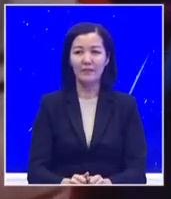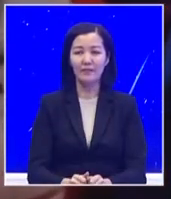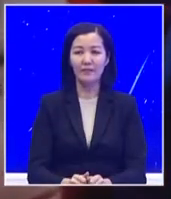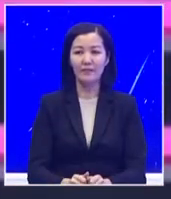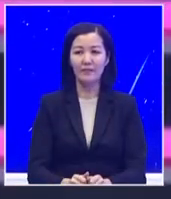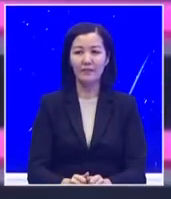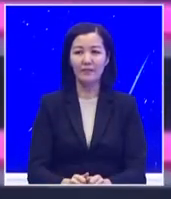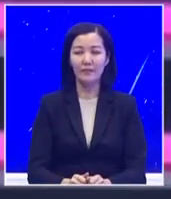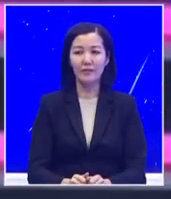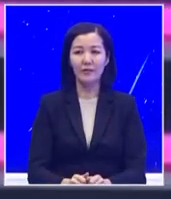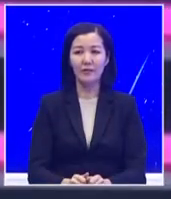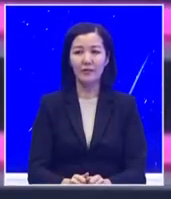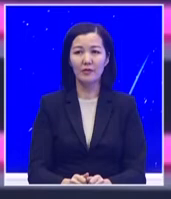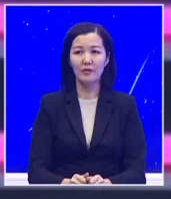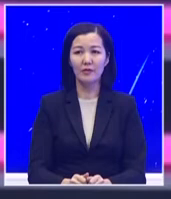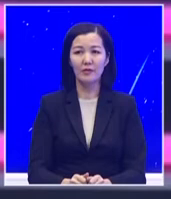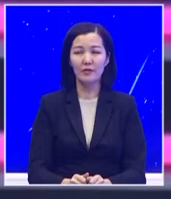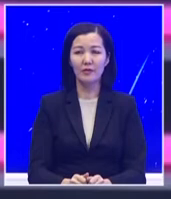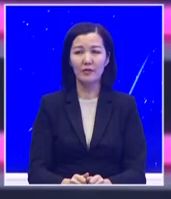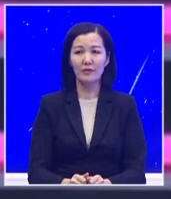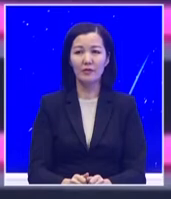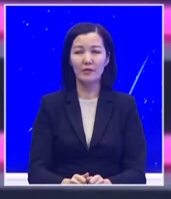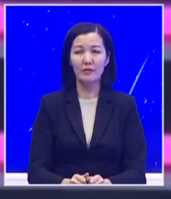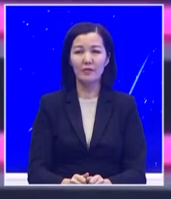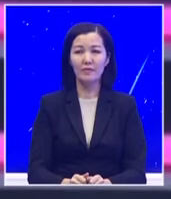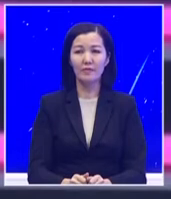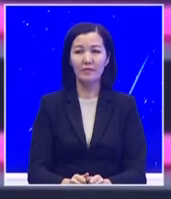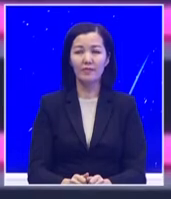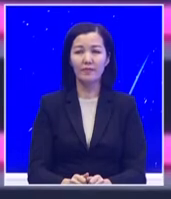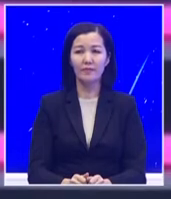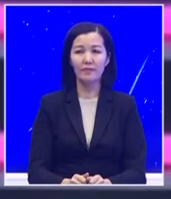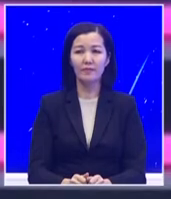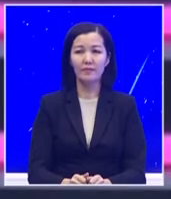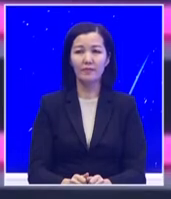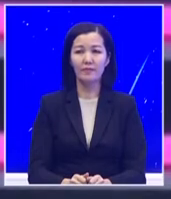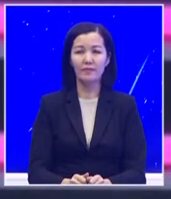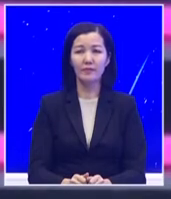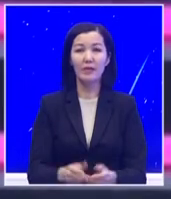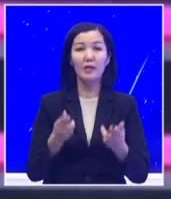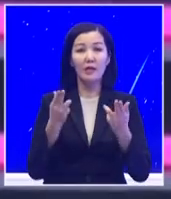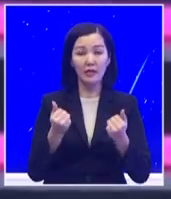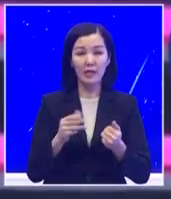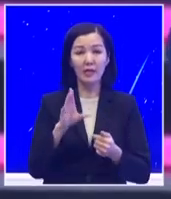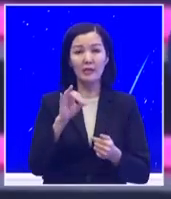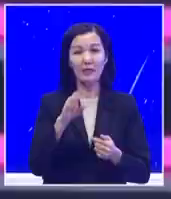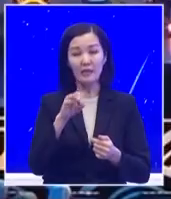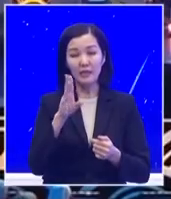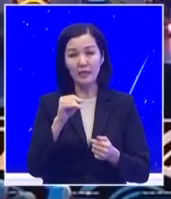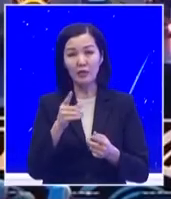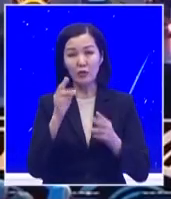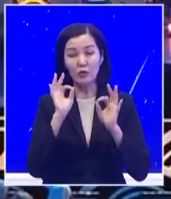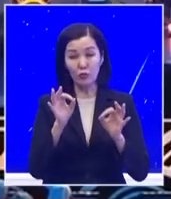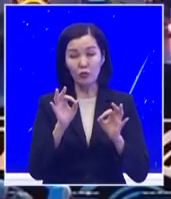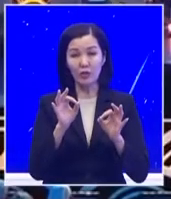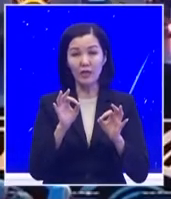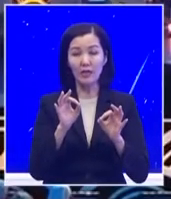қазақша балабақшаға бере тұрғандар көп. Біз қазақтар көбіне қазір ағылшын, орысша диктерінде тағы береміз. Сатириктің сахнада айтқан сөзіне